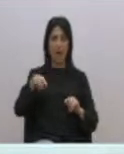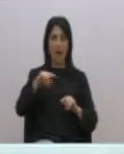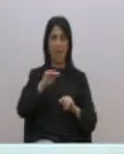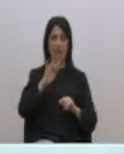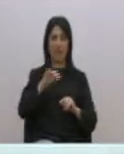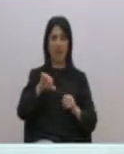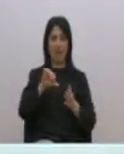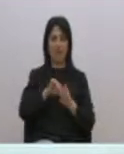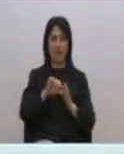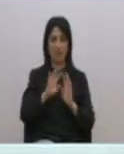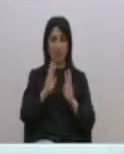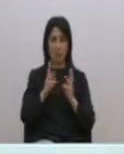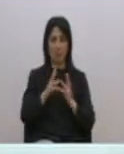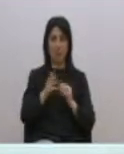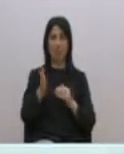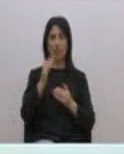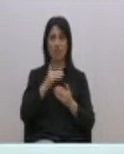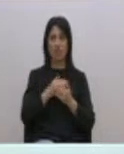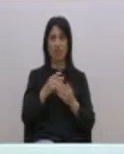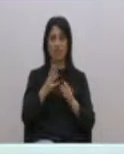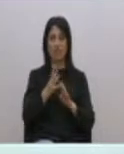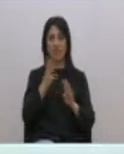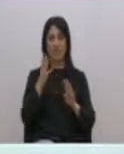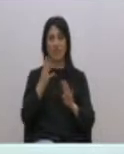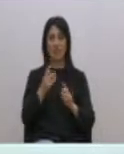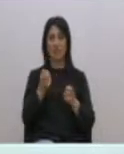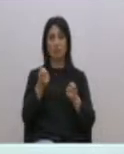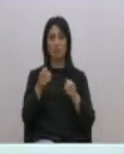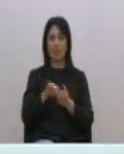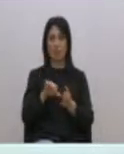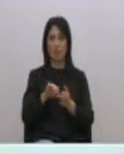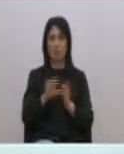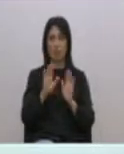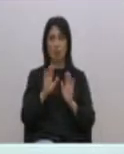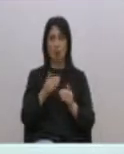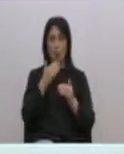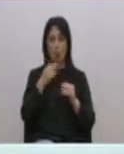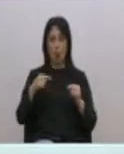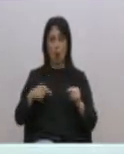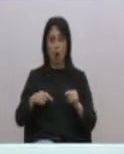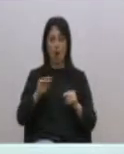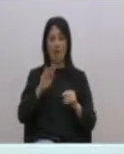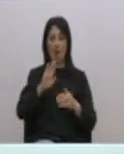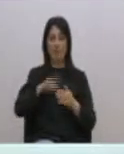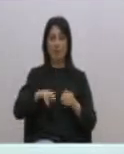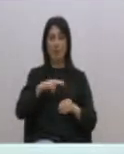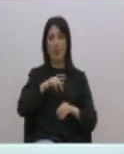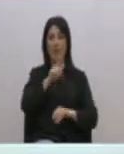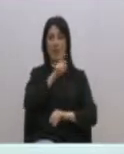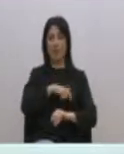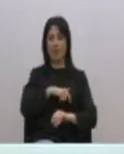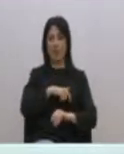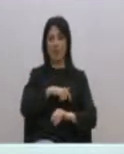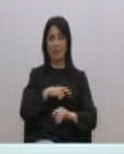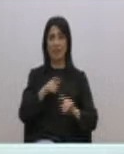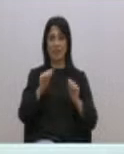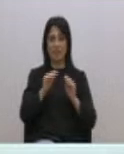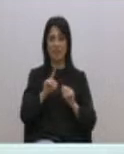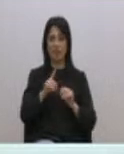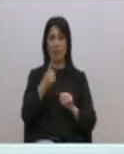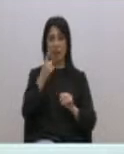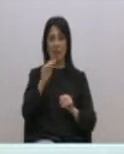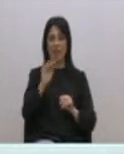ფრაქციის წარმომადგენლები, შემდეგ რიგითობით მცირერიცხოვანი ფრაქციის წარმომადგენლები, ბოლოს უფრაქციო პარლამენტის წევრები. Ისე რომ